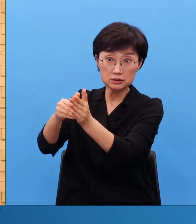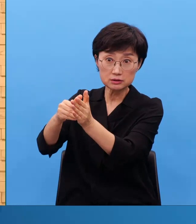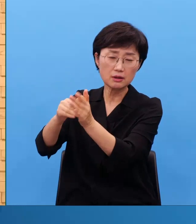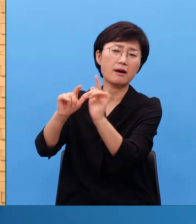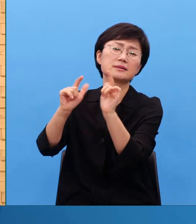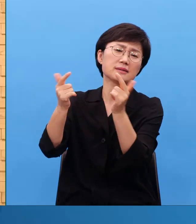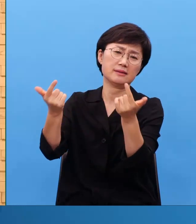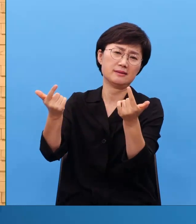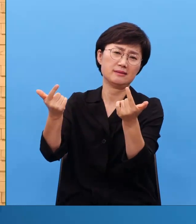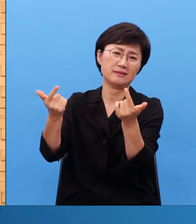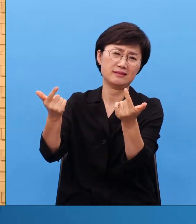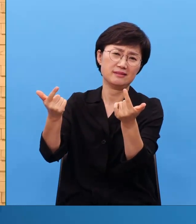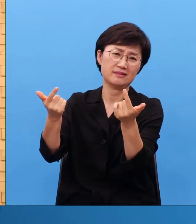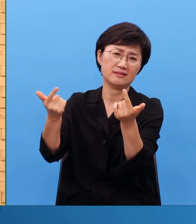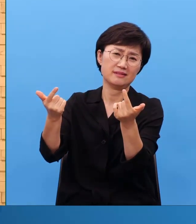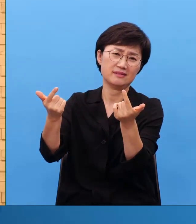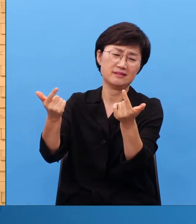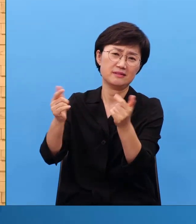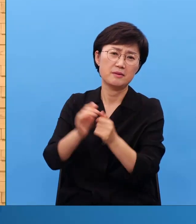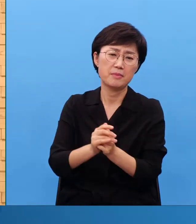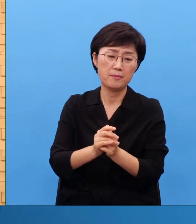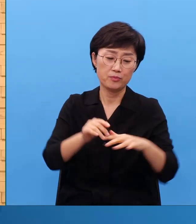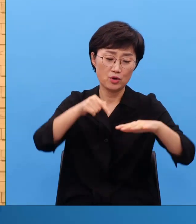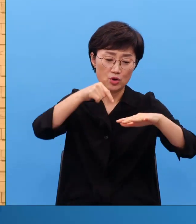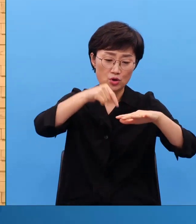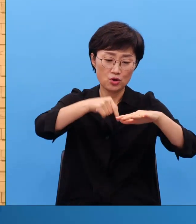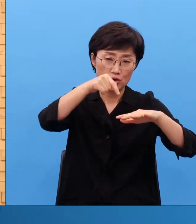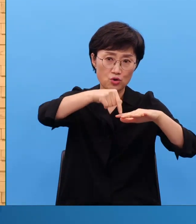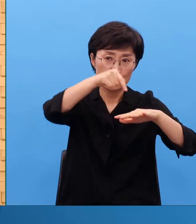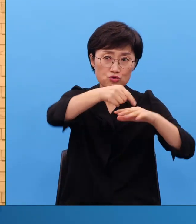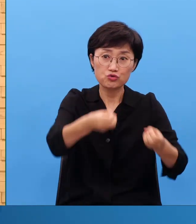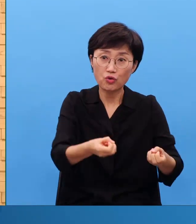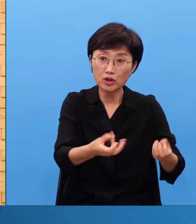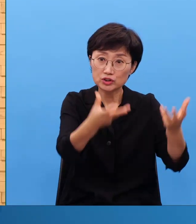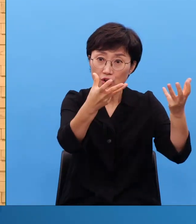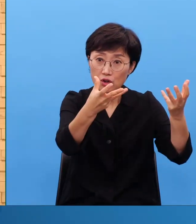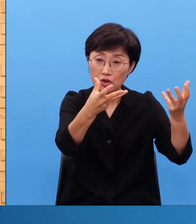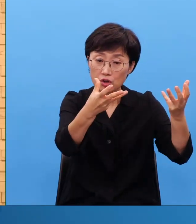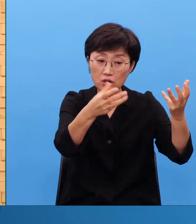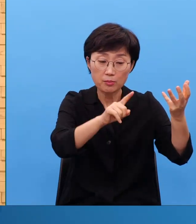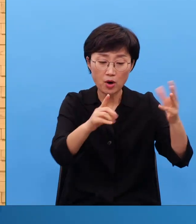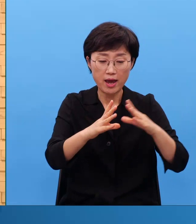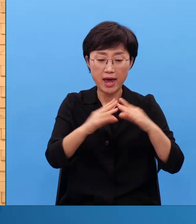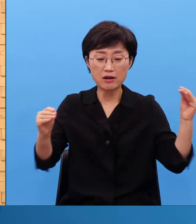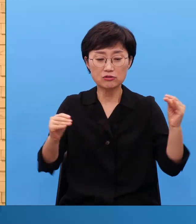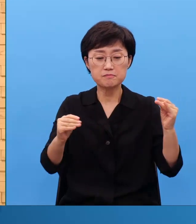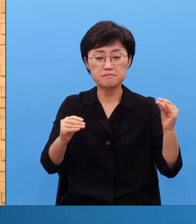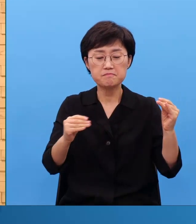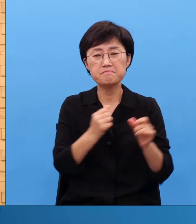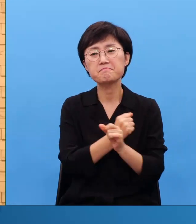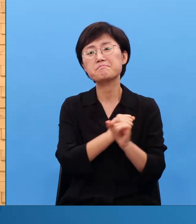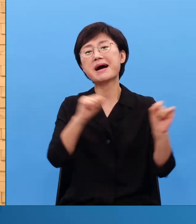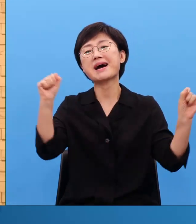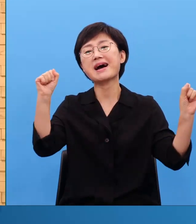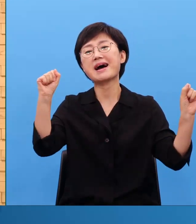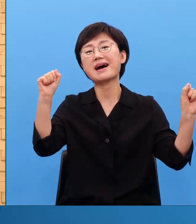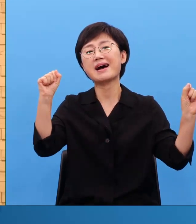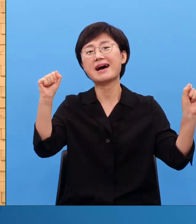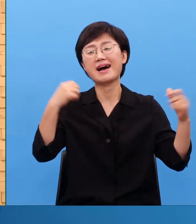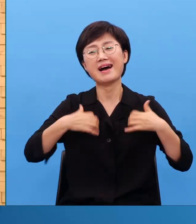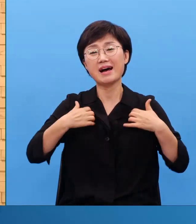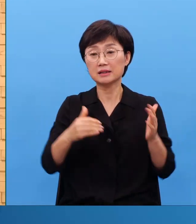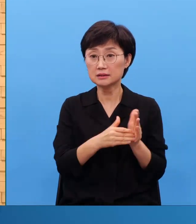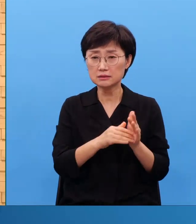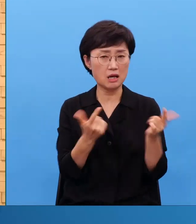we're talking about here. 유월절은 애굽에서 나온 게 중요한 게 아닙니다. 구원을 얘기하는 거고요. The Passover, it's